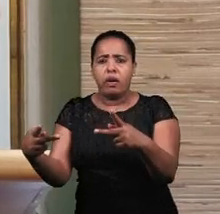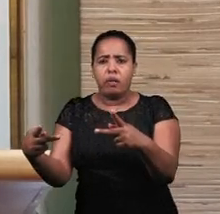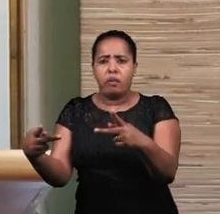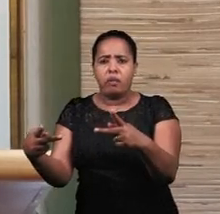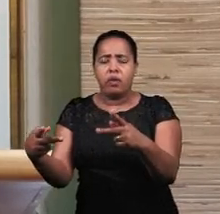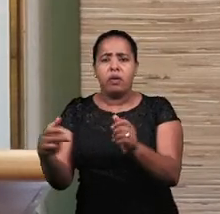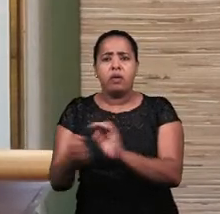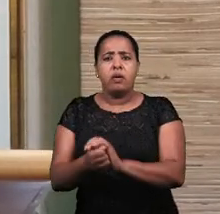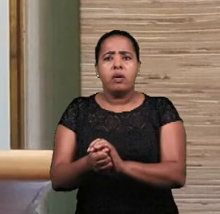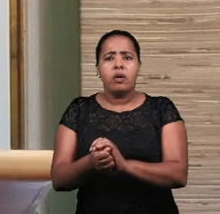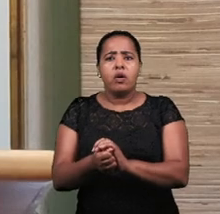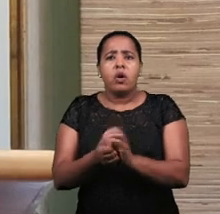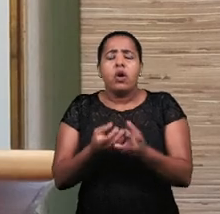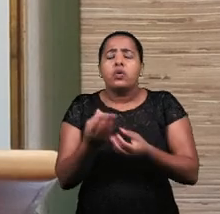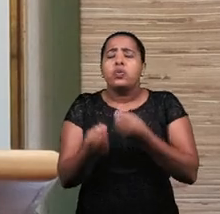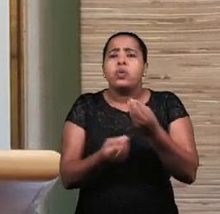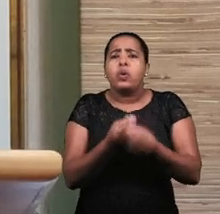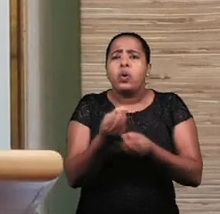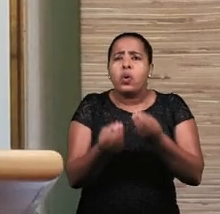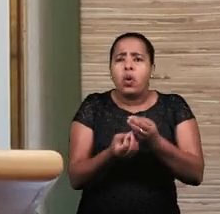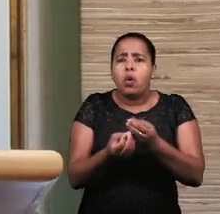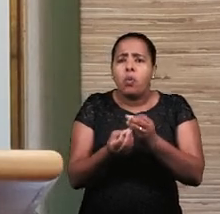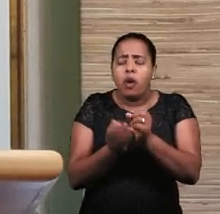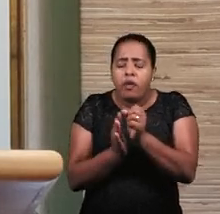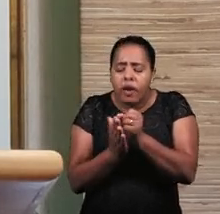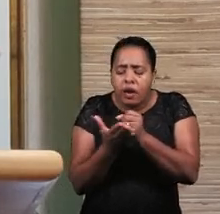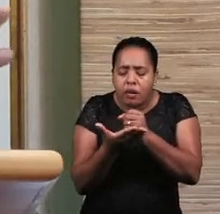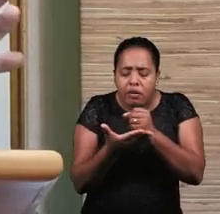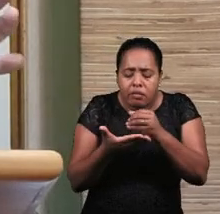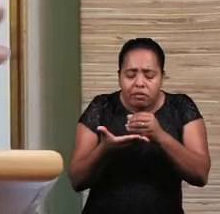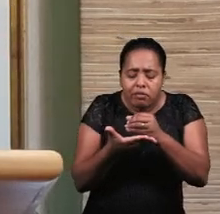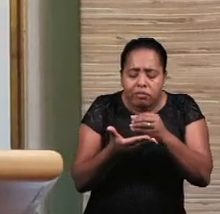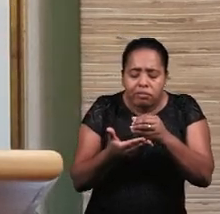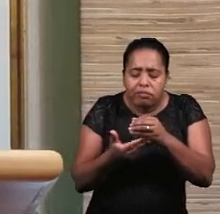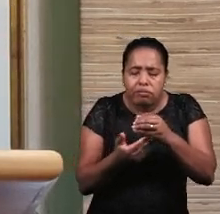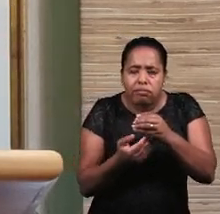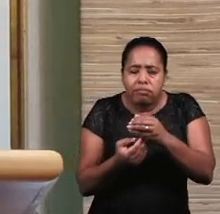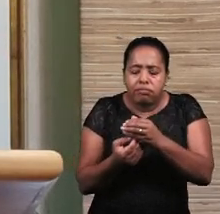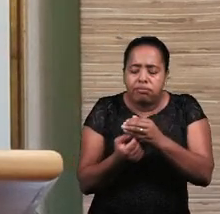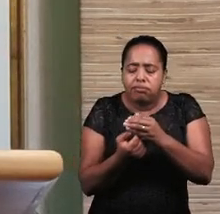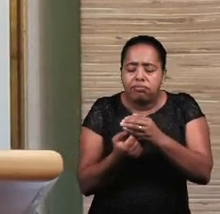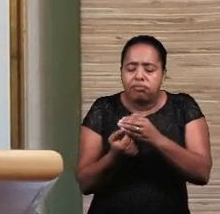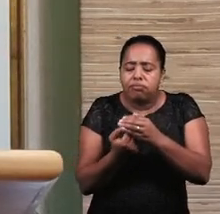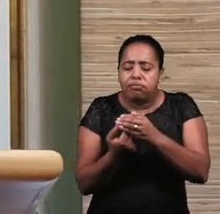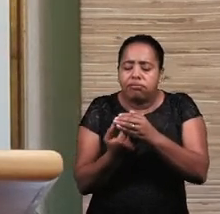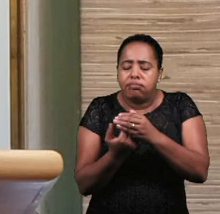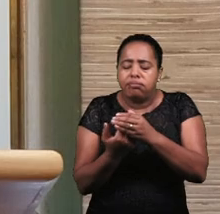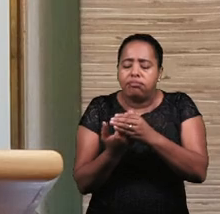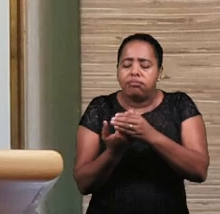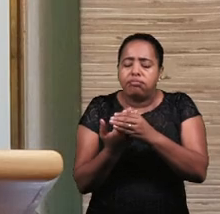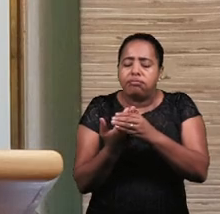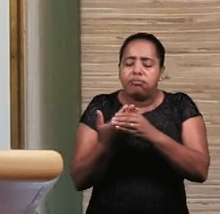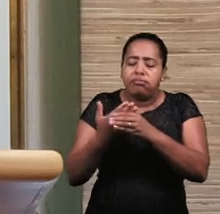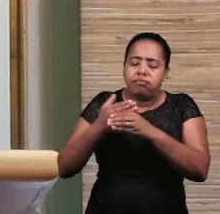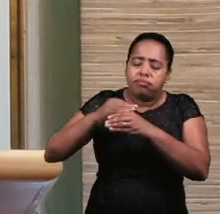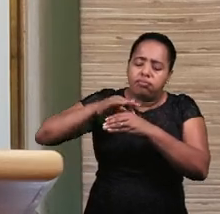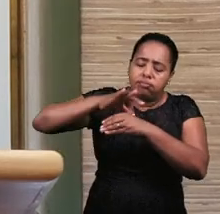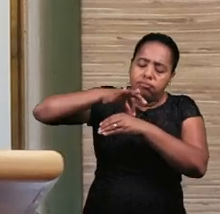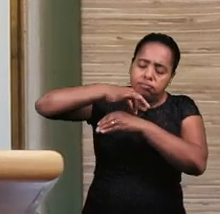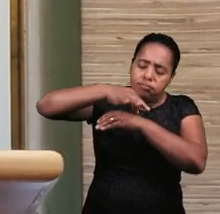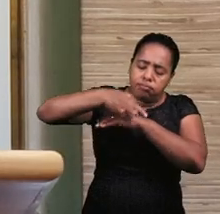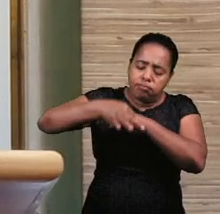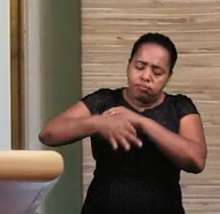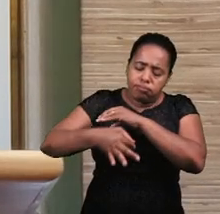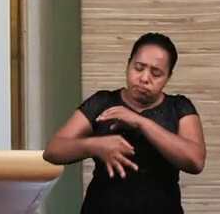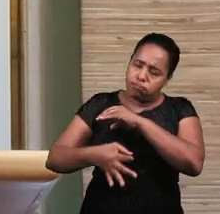vient donc par derrière. Personne ne le voit. Il vient, il est écarlate. Pourquoi? Il aurait pu